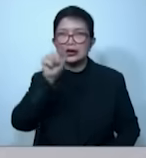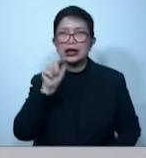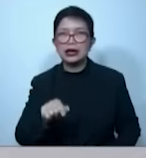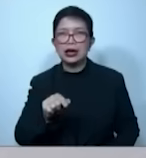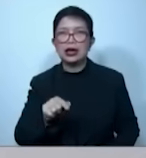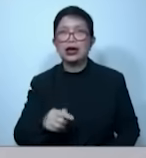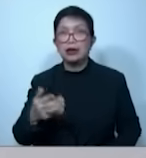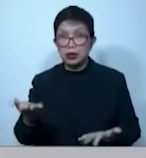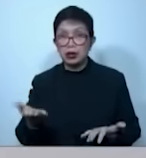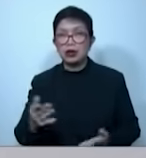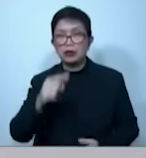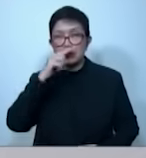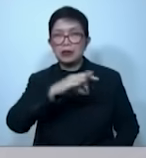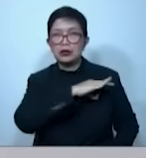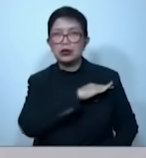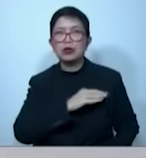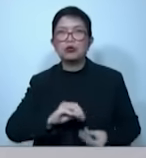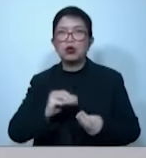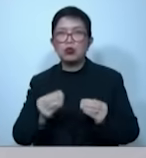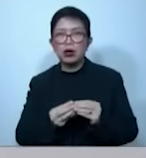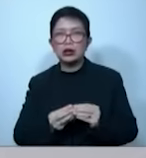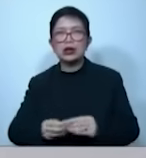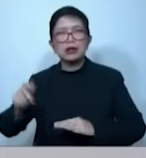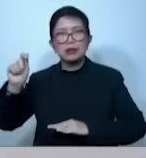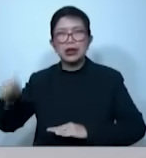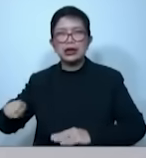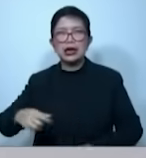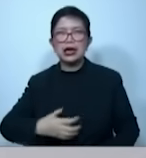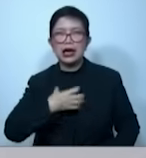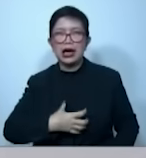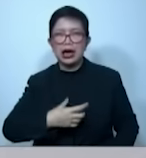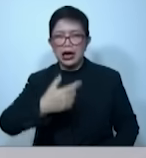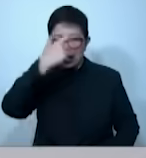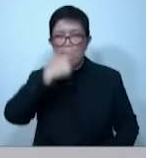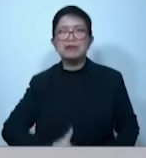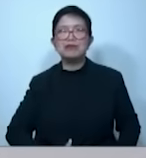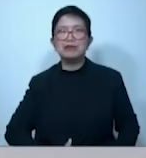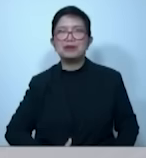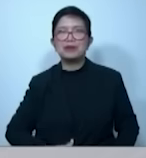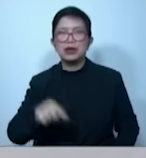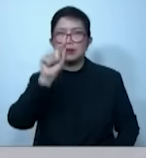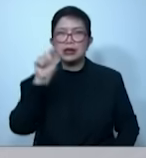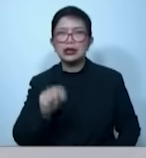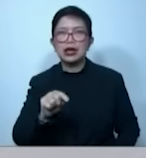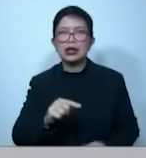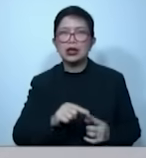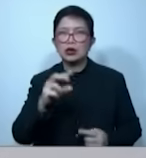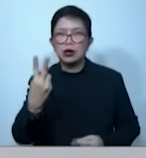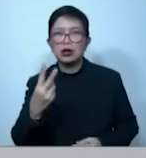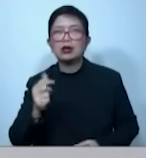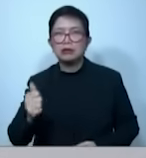sebenarnyaak akan membuat pengadilan HAM Pertanyaan nomor kedua Apakah bapak bisa menemukan